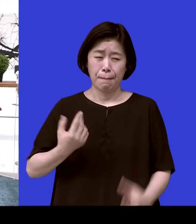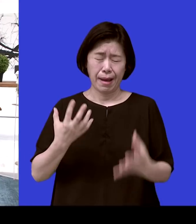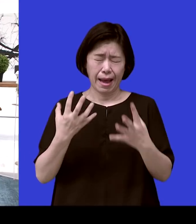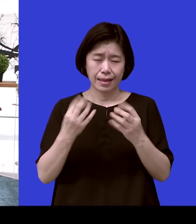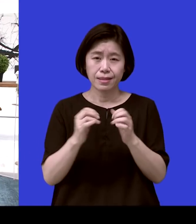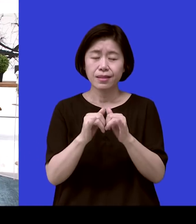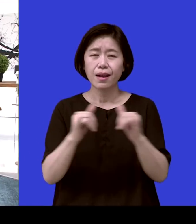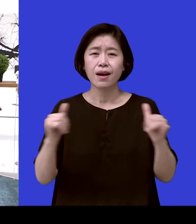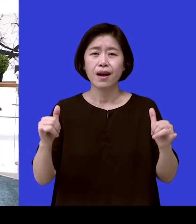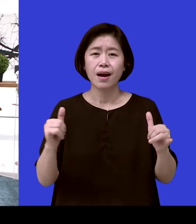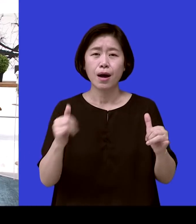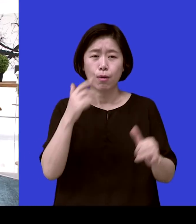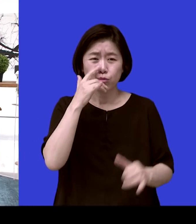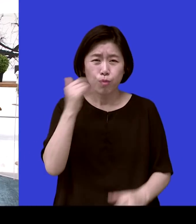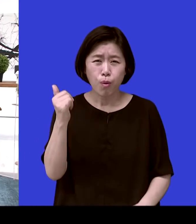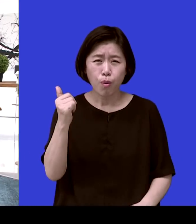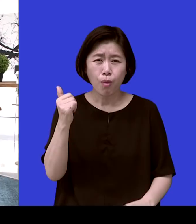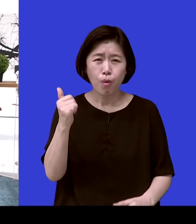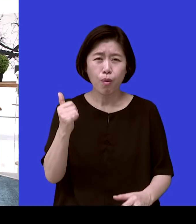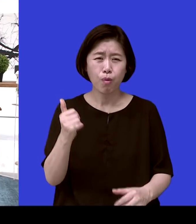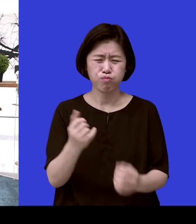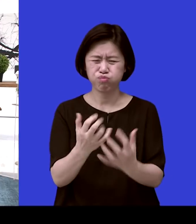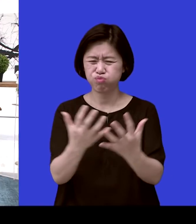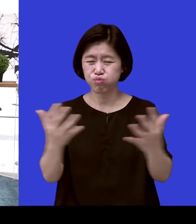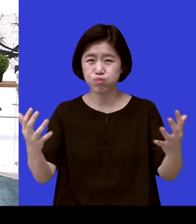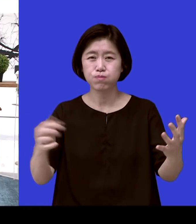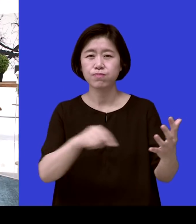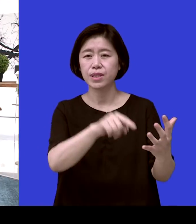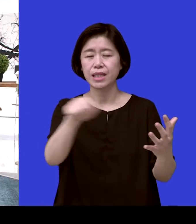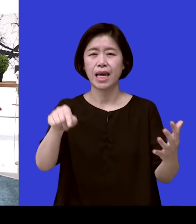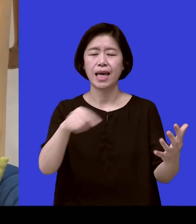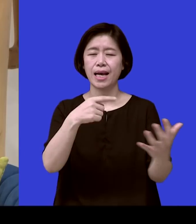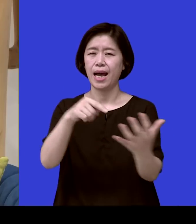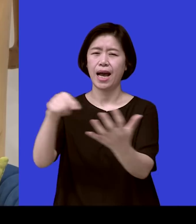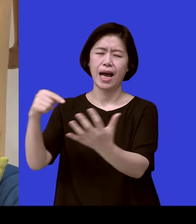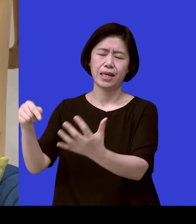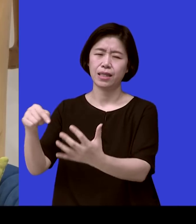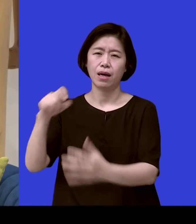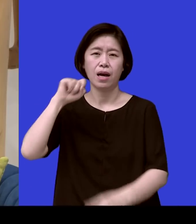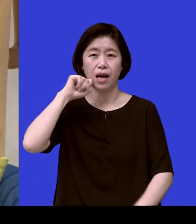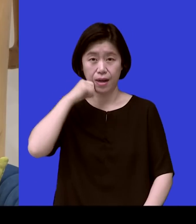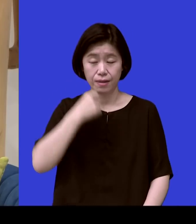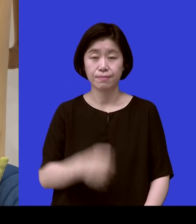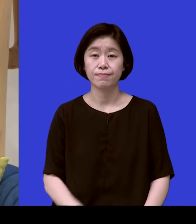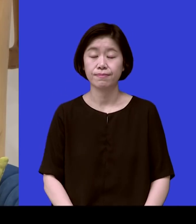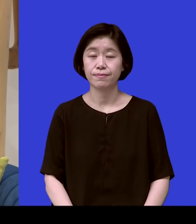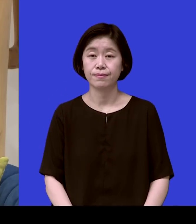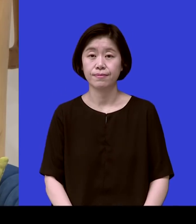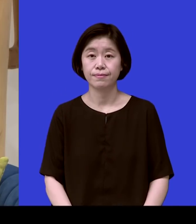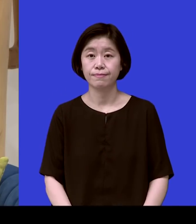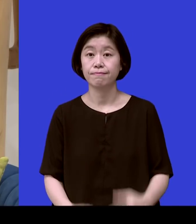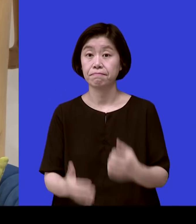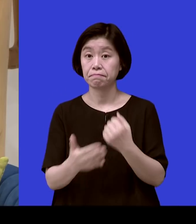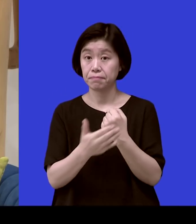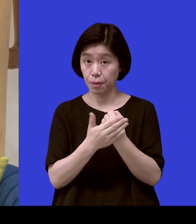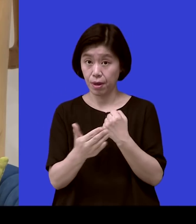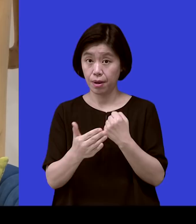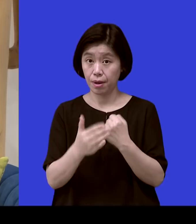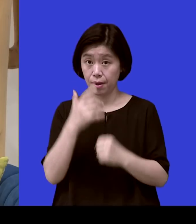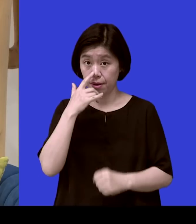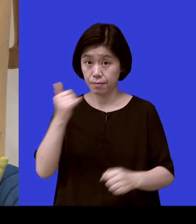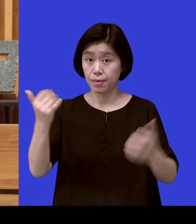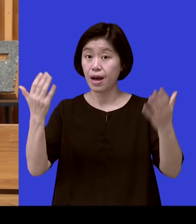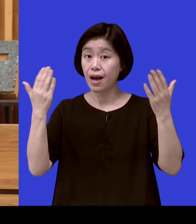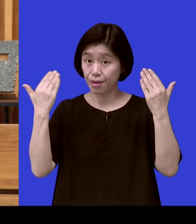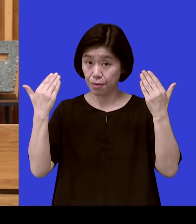부모님들을 가르쳐 드릴 수가 없어요. 예. 그렇기 때문에 이 부모 학교 1, 2,